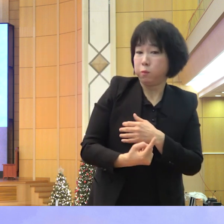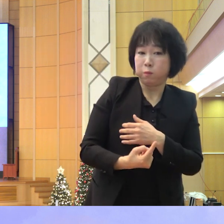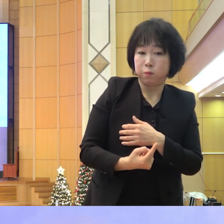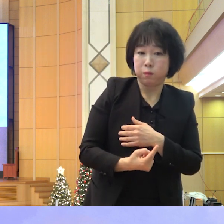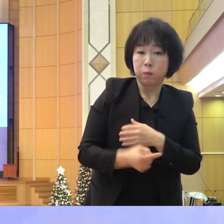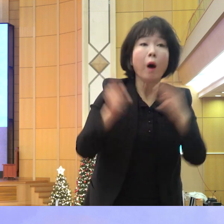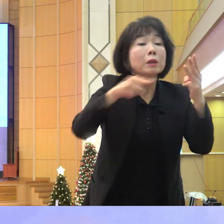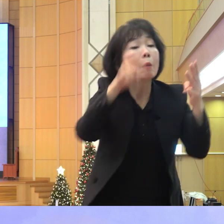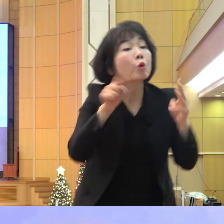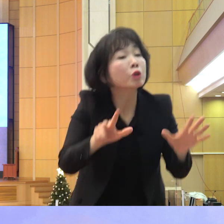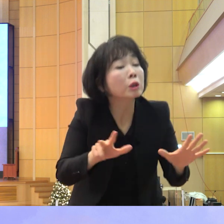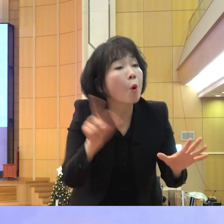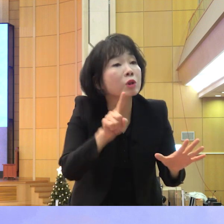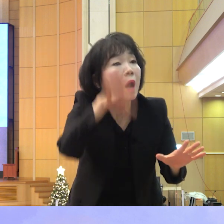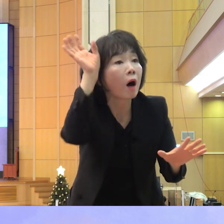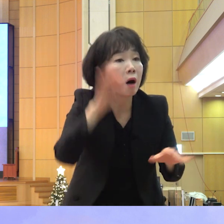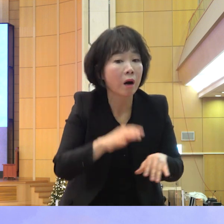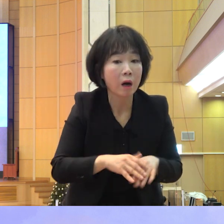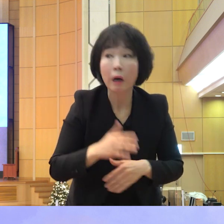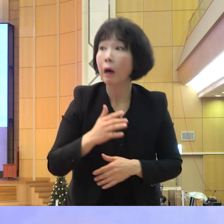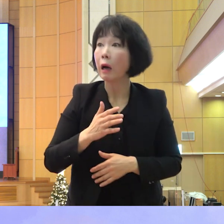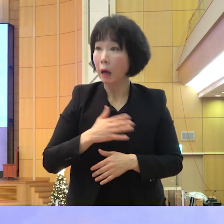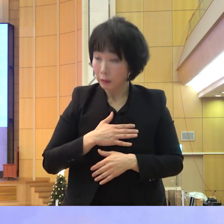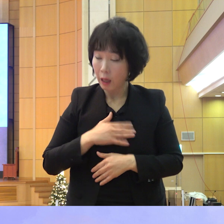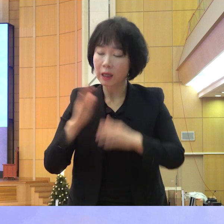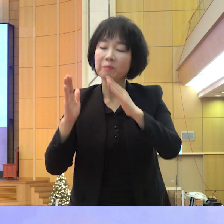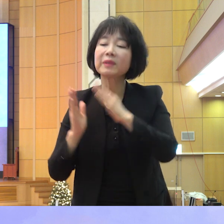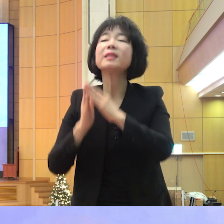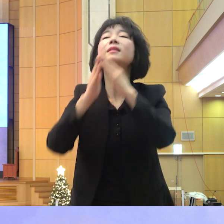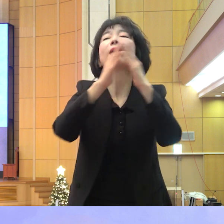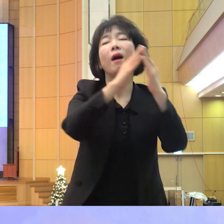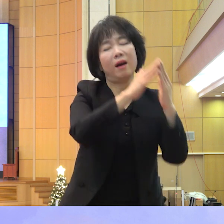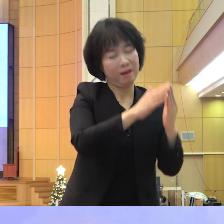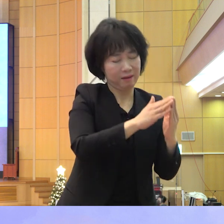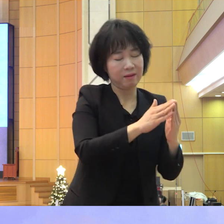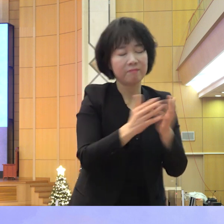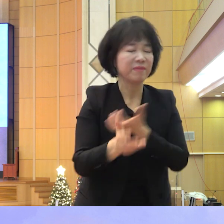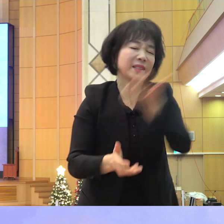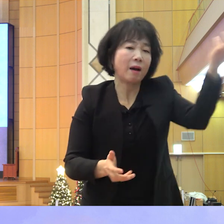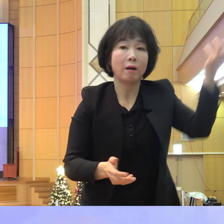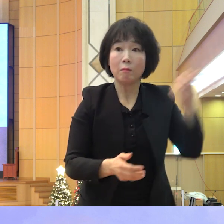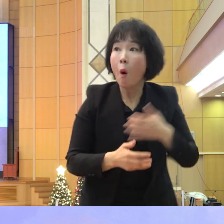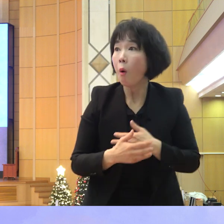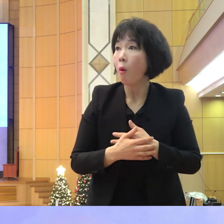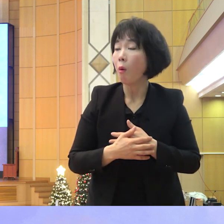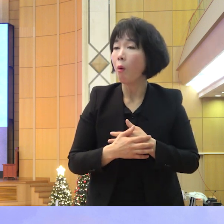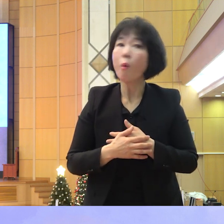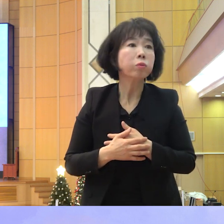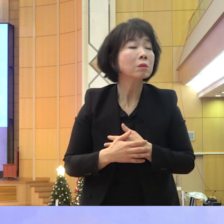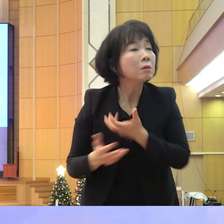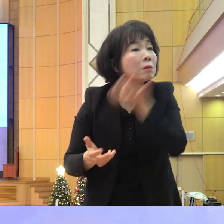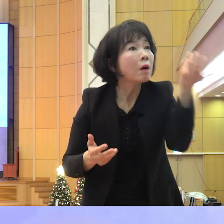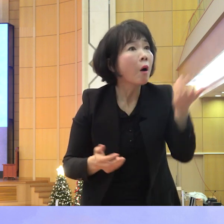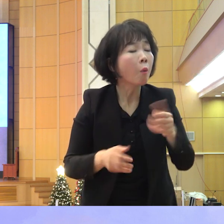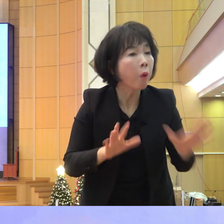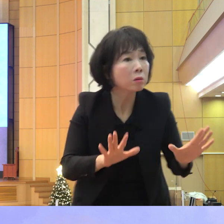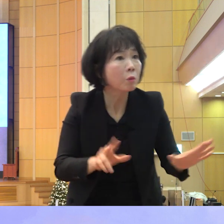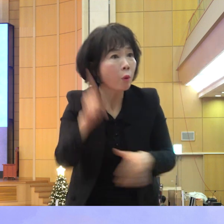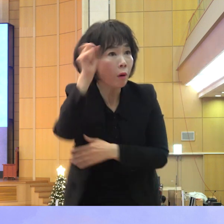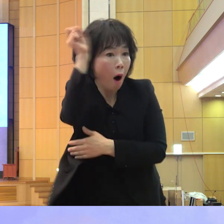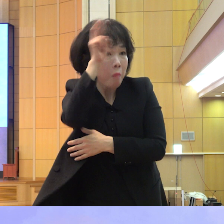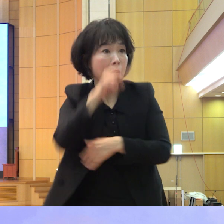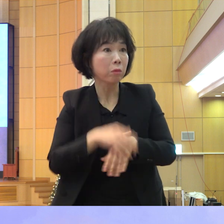와가지고 삼촌 뭐 하시는 거예요? 뭐 하긴 뭐해, 이사 가려고. 아니,